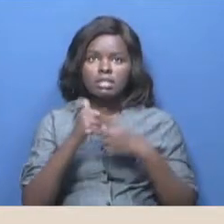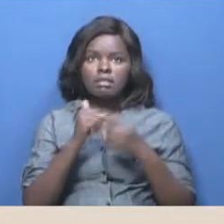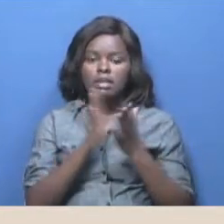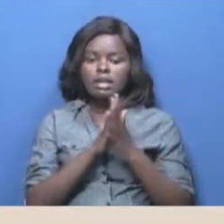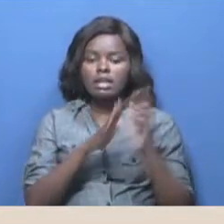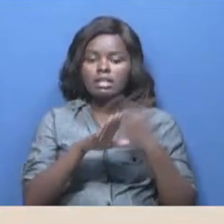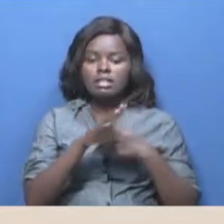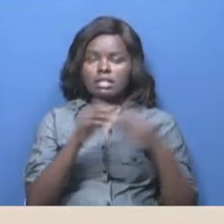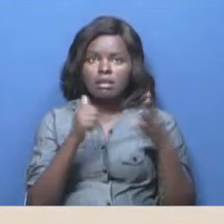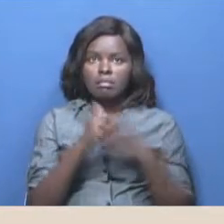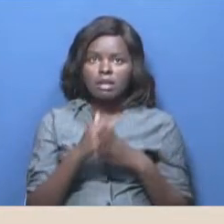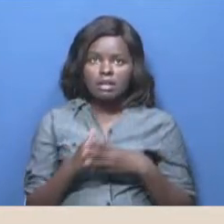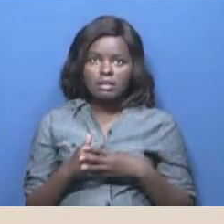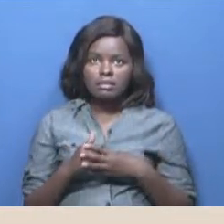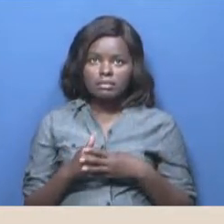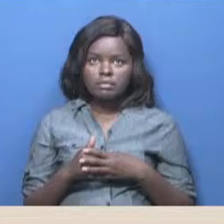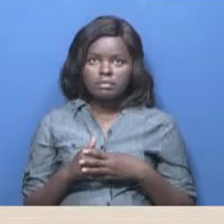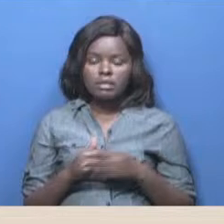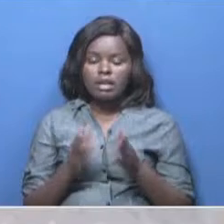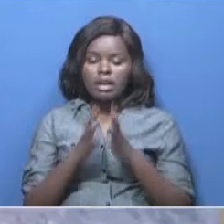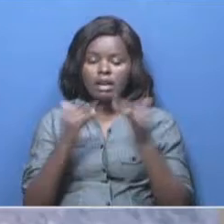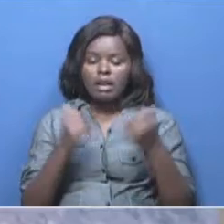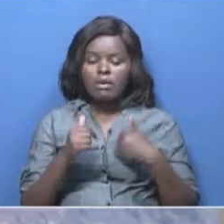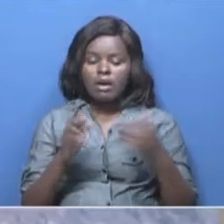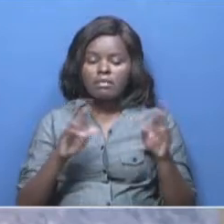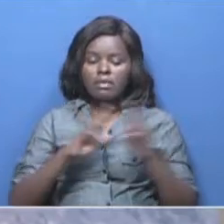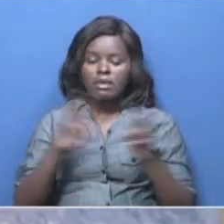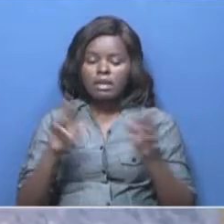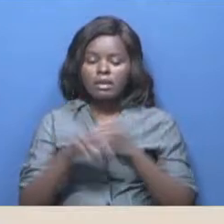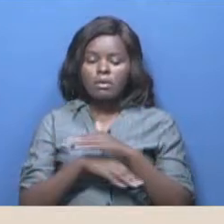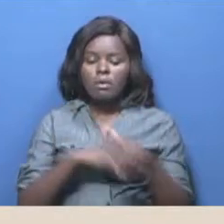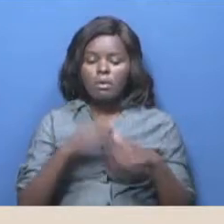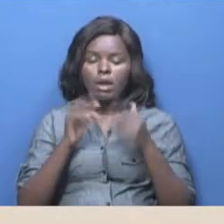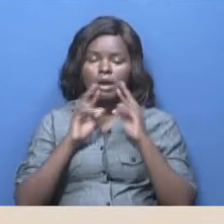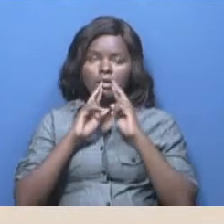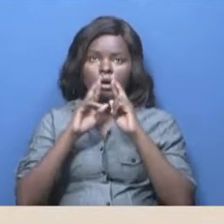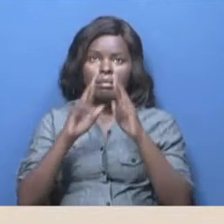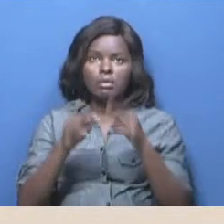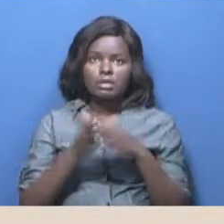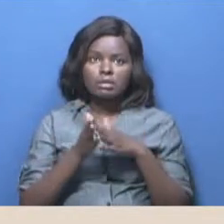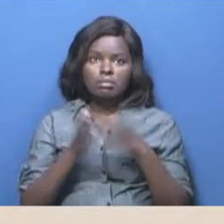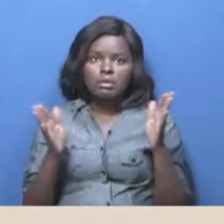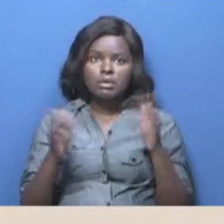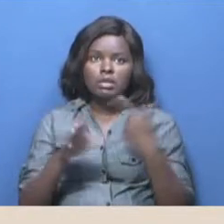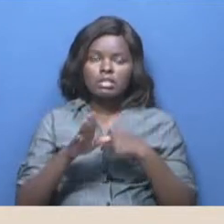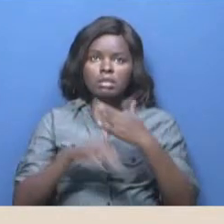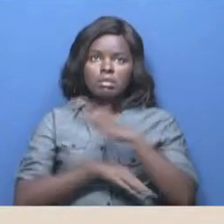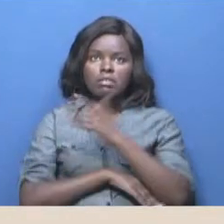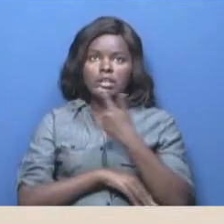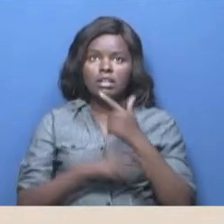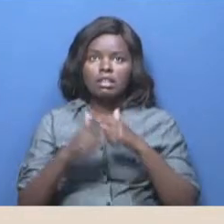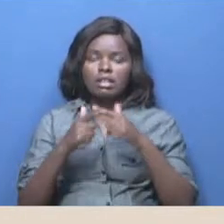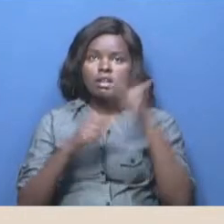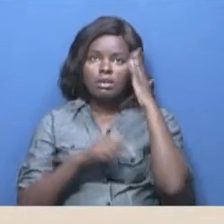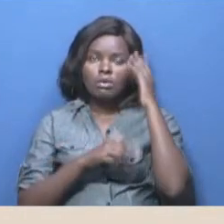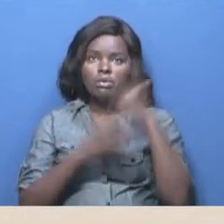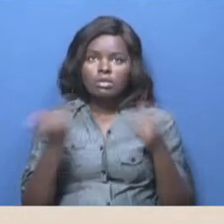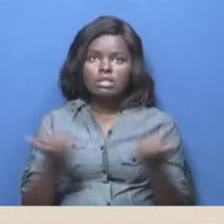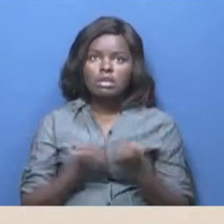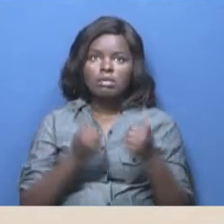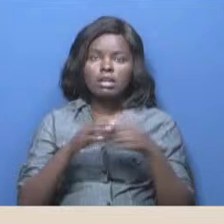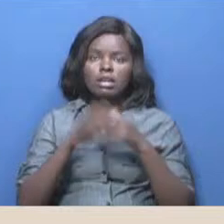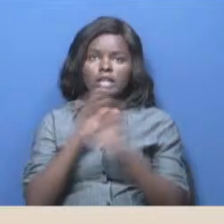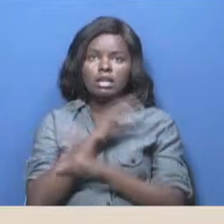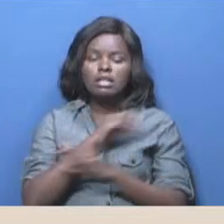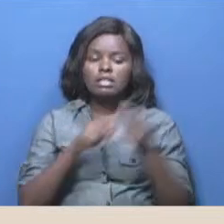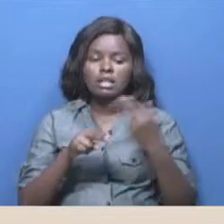3 twacoka riko nĩgetha tũgakũrugĩre oro ũndũ ũmwe tũgĩkũharagĩrĩria mangĩ maingĩ by hwaĩ-inĩ nĩgetha ũkorwo ũkĩmenya ũrĩa bũrũri wĩikarĩte. Niĩ